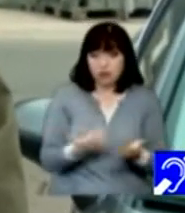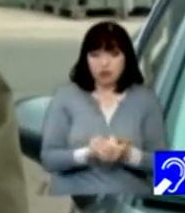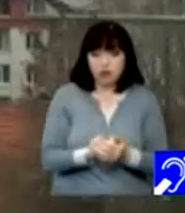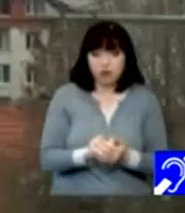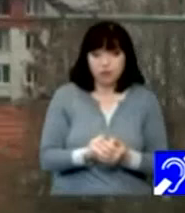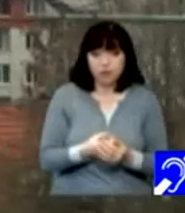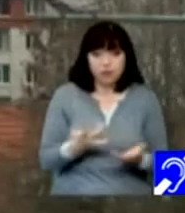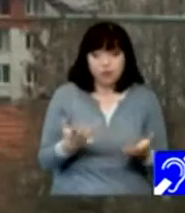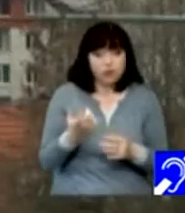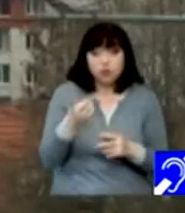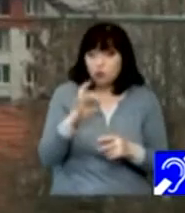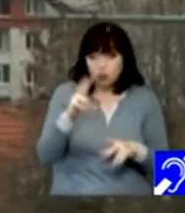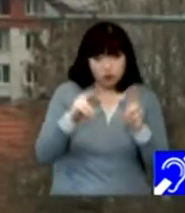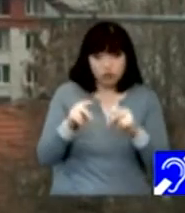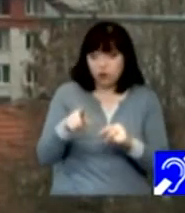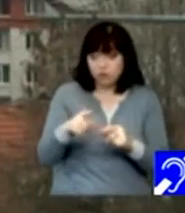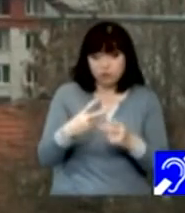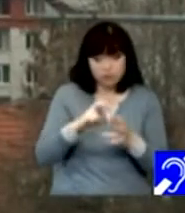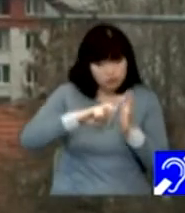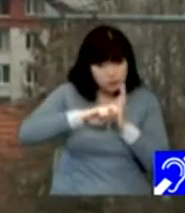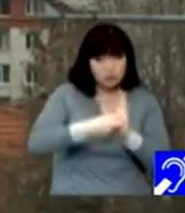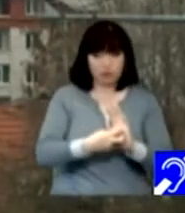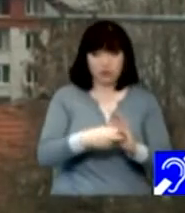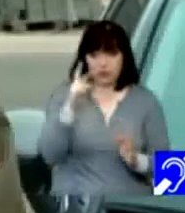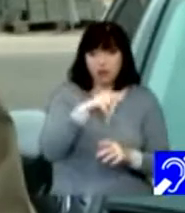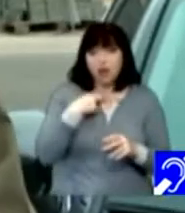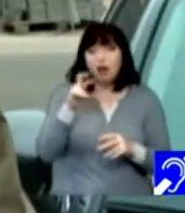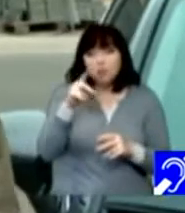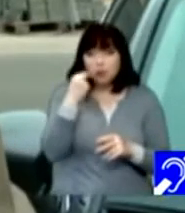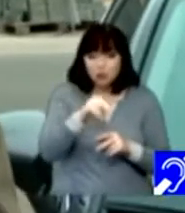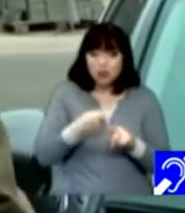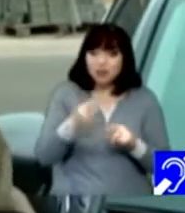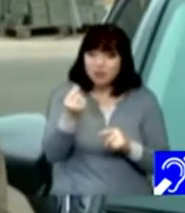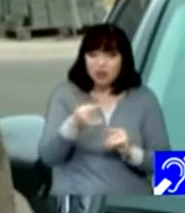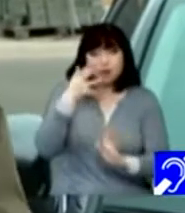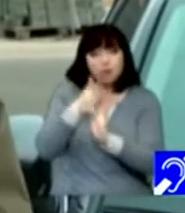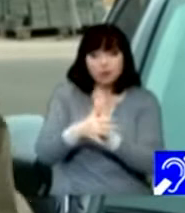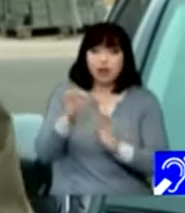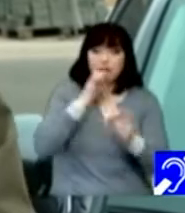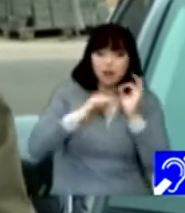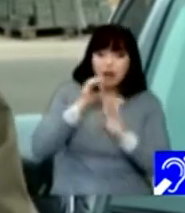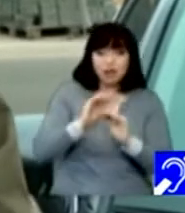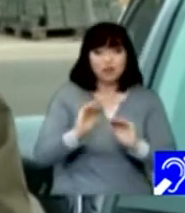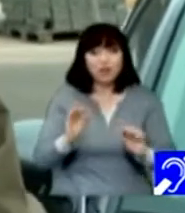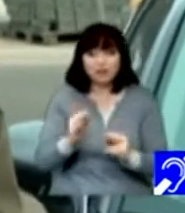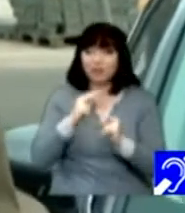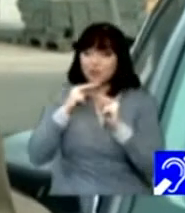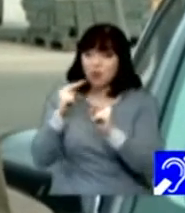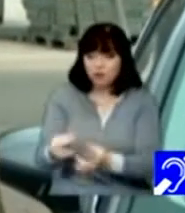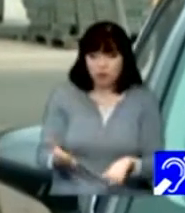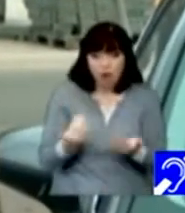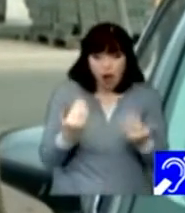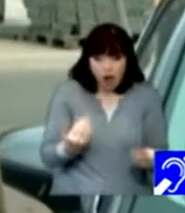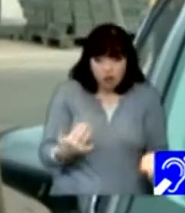lunar foarte tare. Banii ăștia au putut să cheltui pentru nepoți, pentru copii, pentru alte chestii. Dar